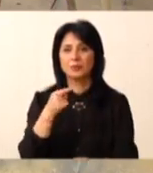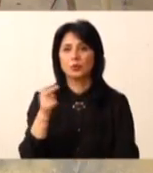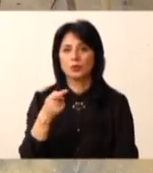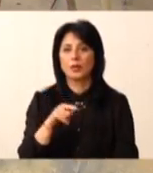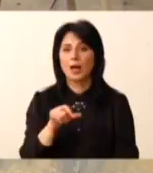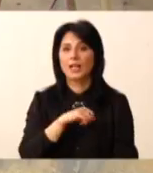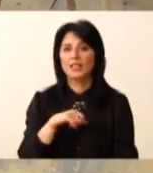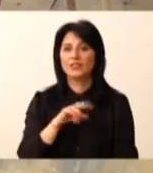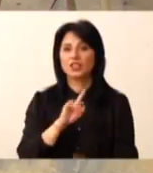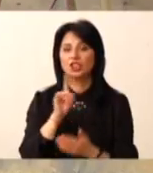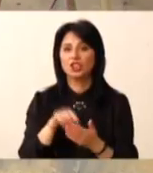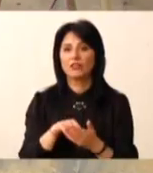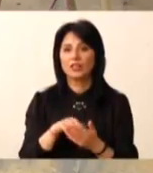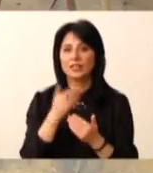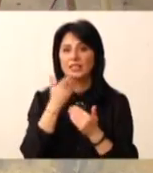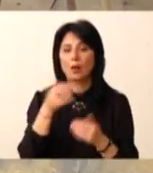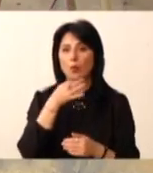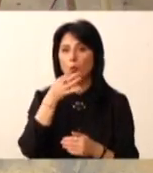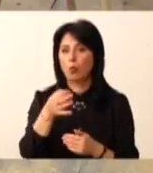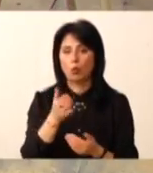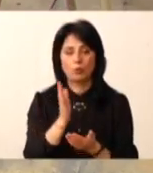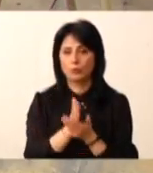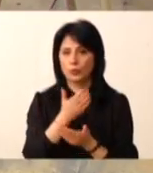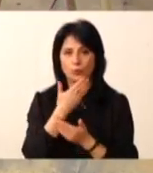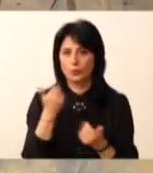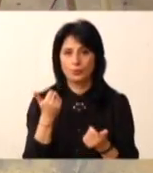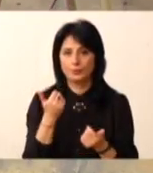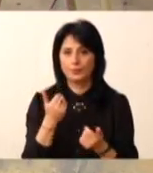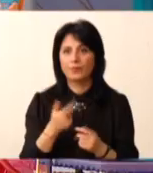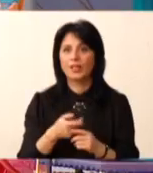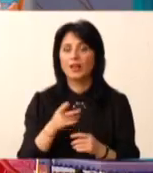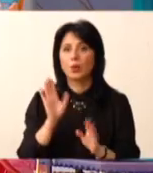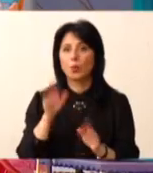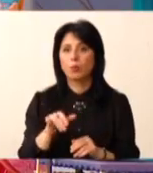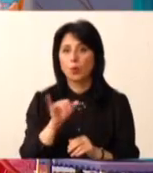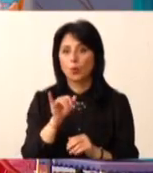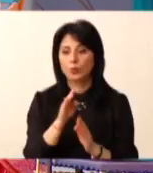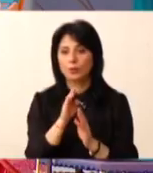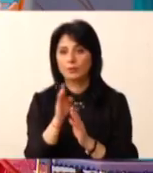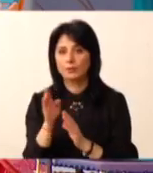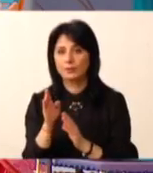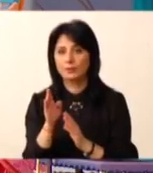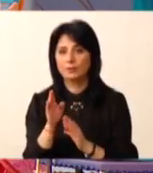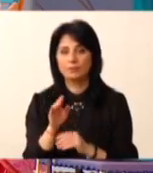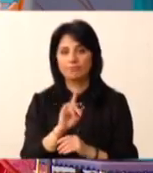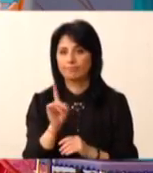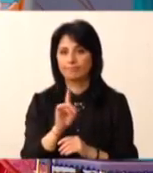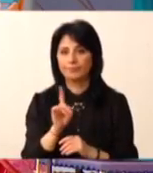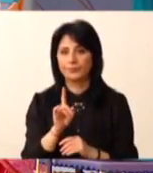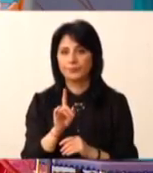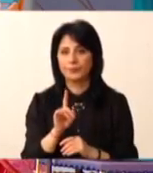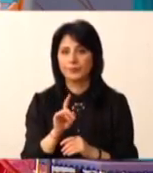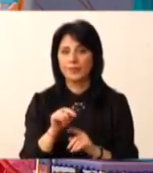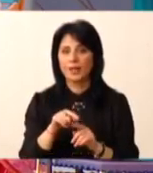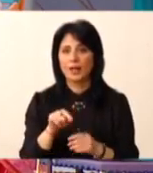ამ კითხვაზეც საბოლოოდ პასუხი არ არის, მაგრამ უფრო მეტად ვიხრებით იქითკენ, რომ არა,